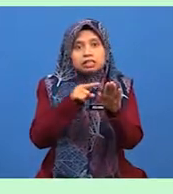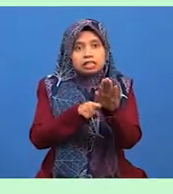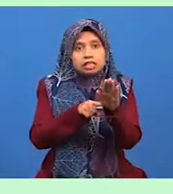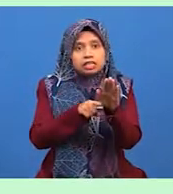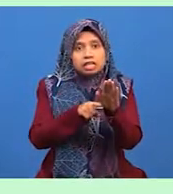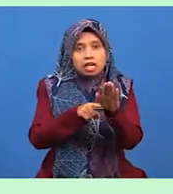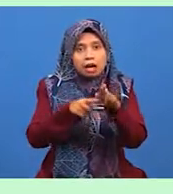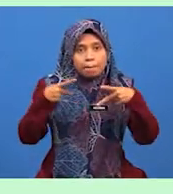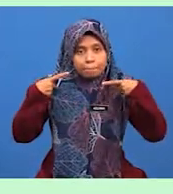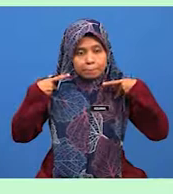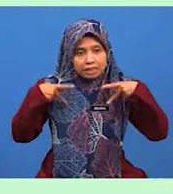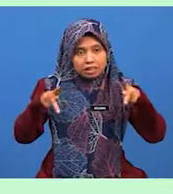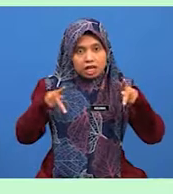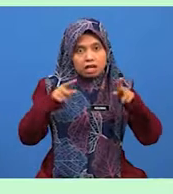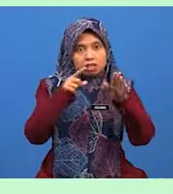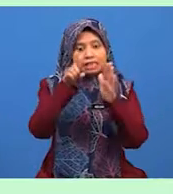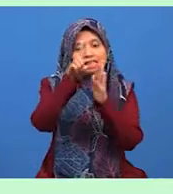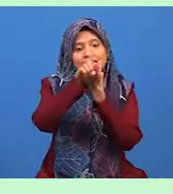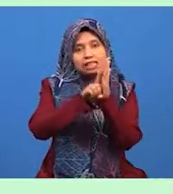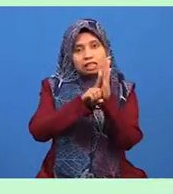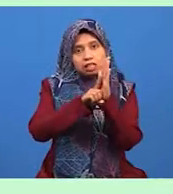pasar, dipukul.